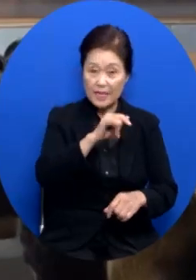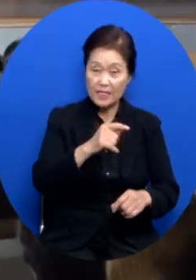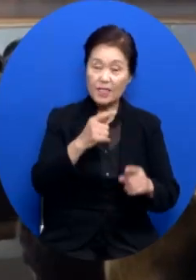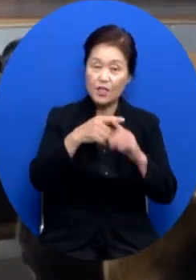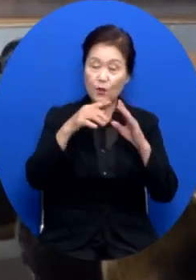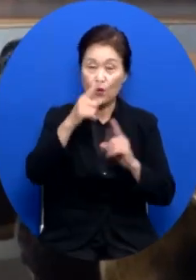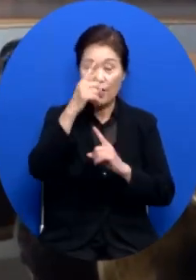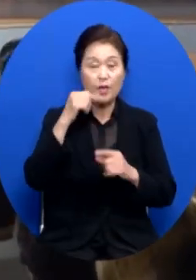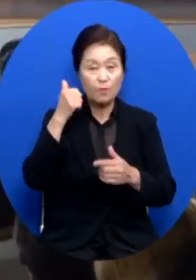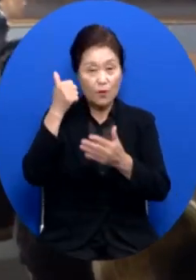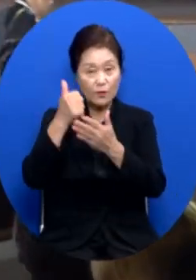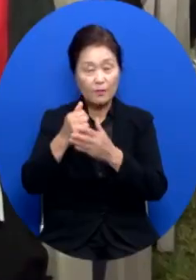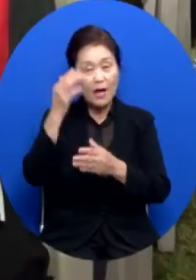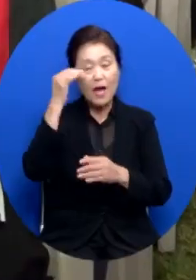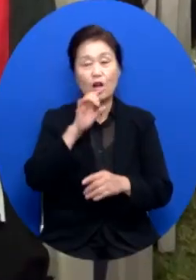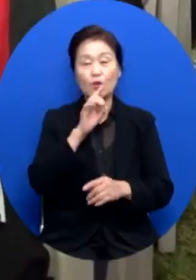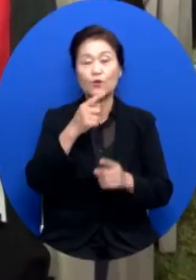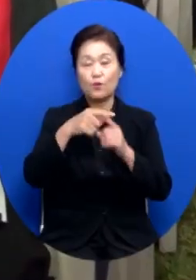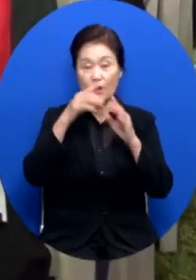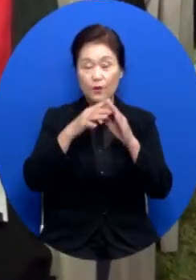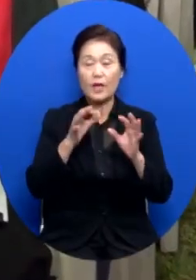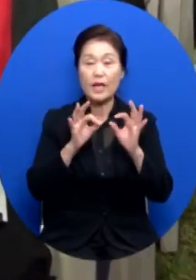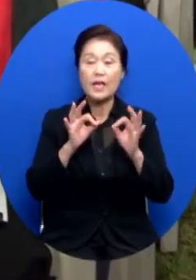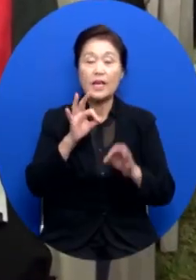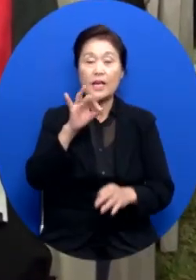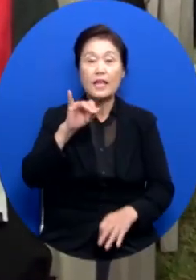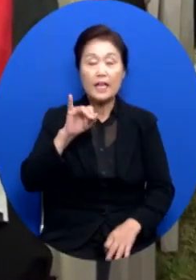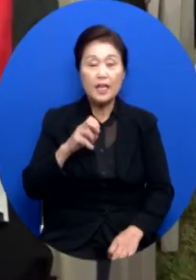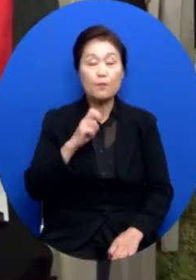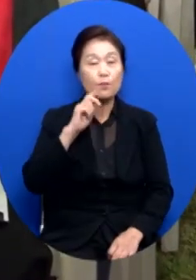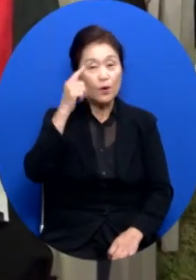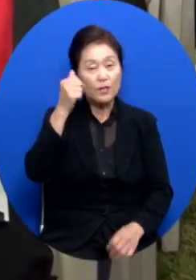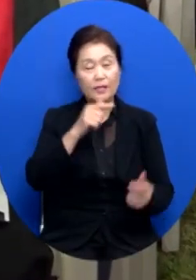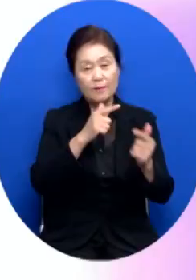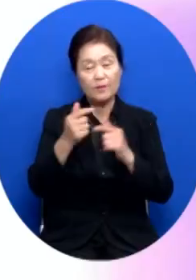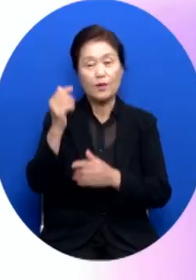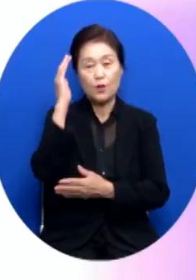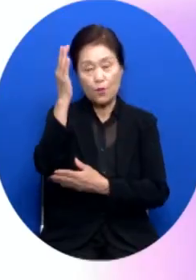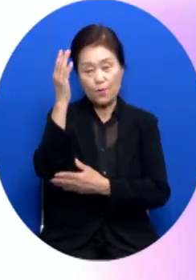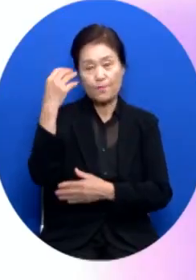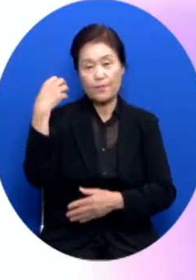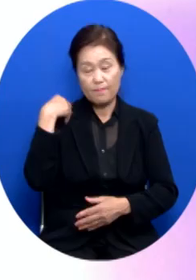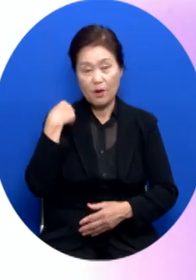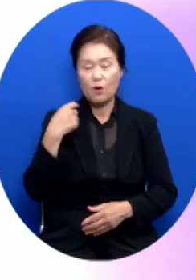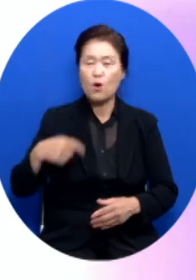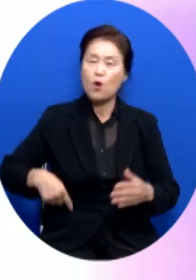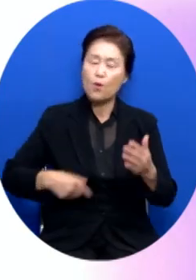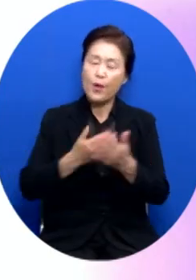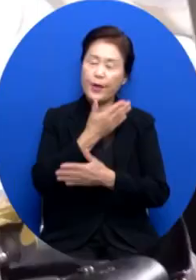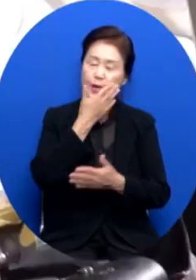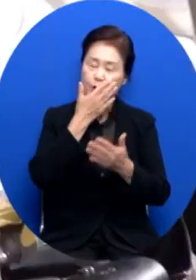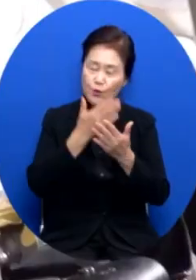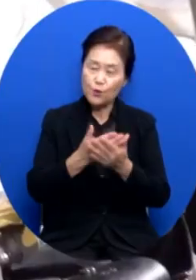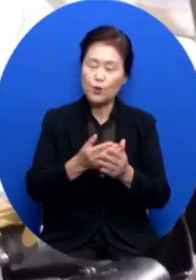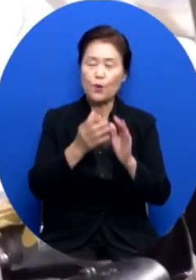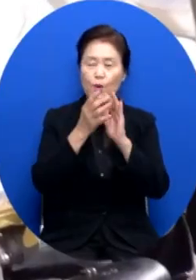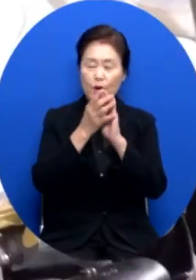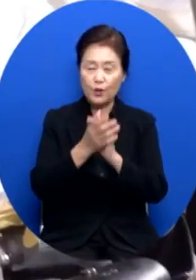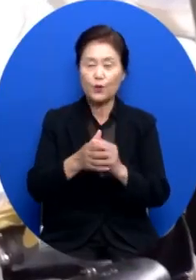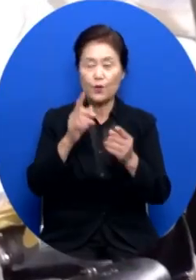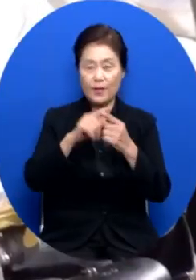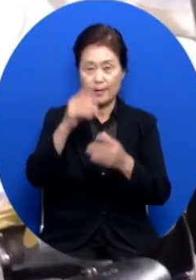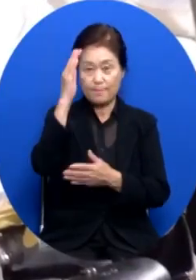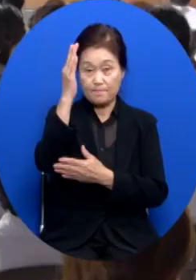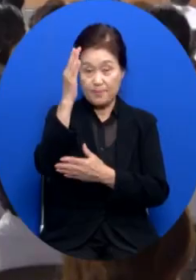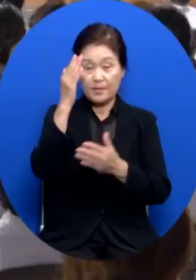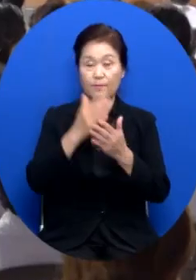이기용 목사, 한국중앙교회 임석순 목사가 각각 설교를 맡아 회계의 중요성과 기도의 힘을 강조했습니다.